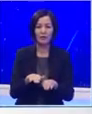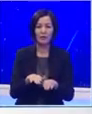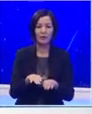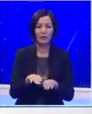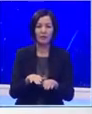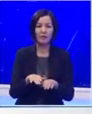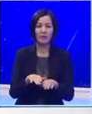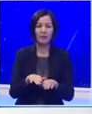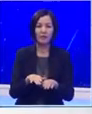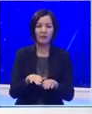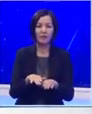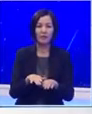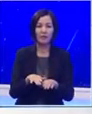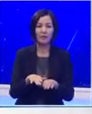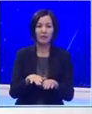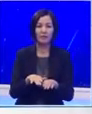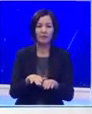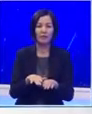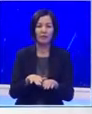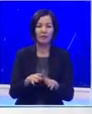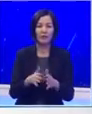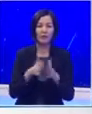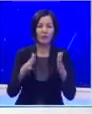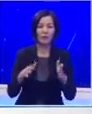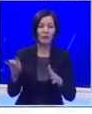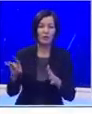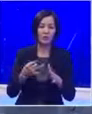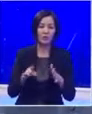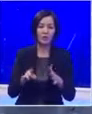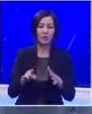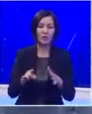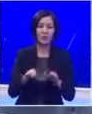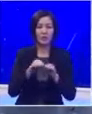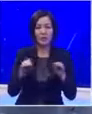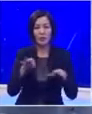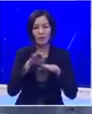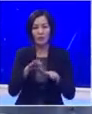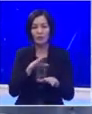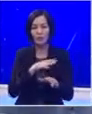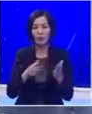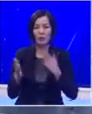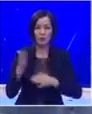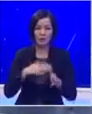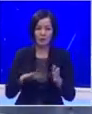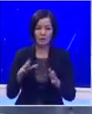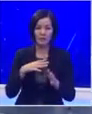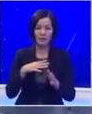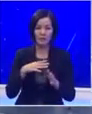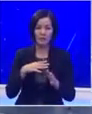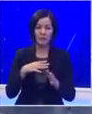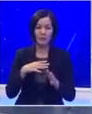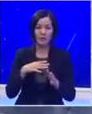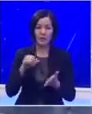өз жағдайларын алып осындай үлкен республикалық турнирге басып отыр. Біз өте қуаныштымыз. Және де осында